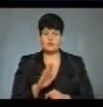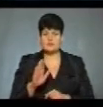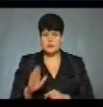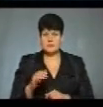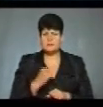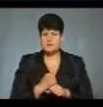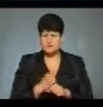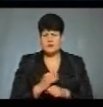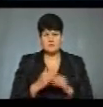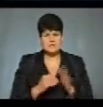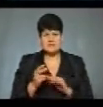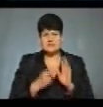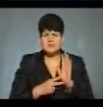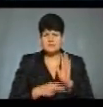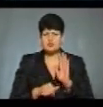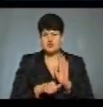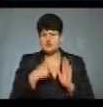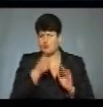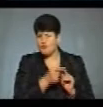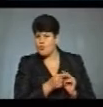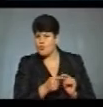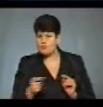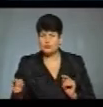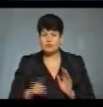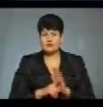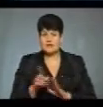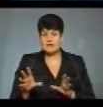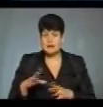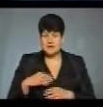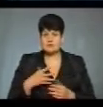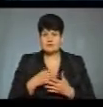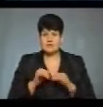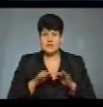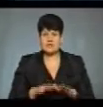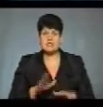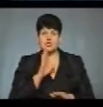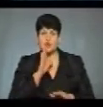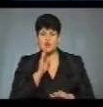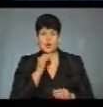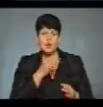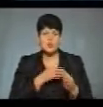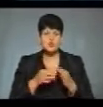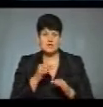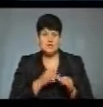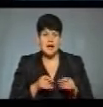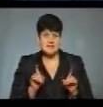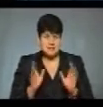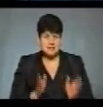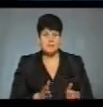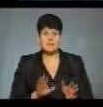практично працювали з 86-го року. Починали разом свою діяльність. Починали з жіночої консультації, потім у